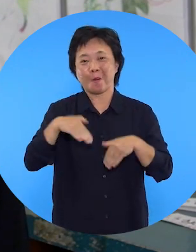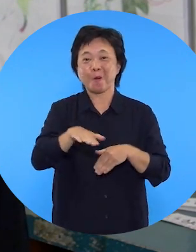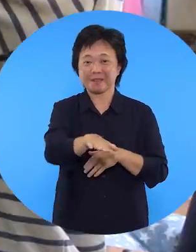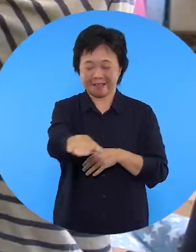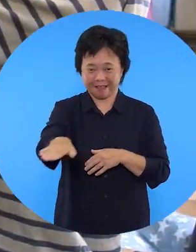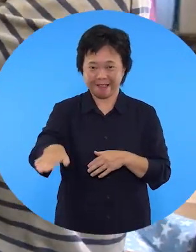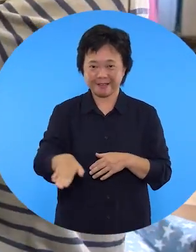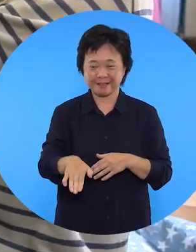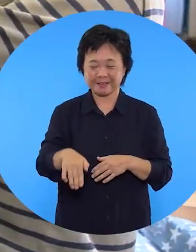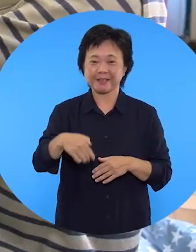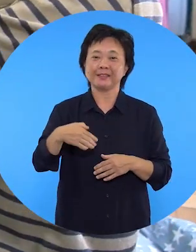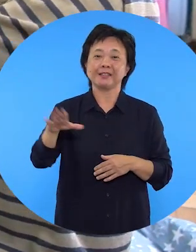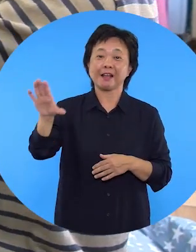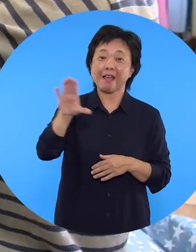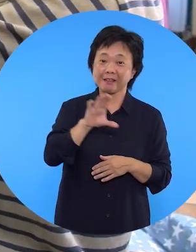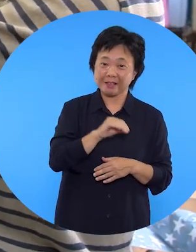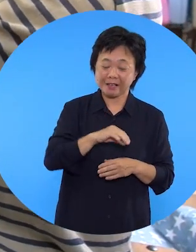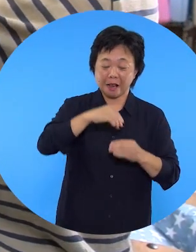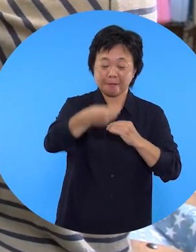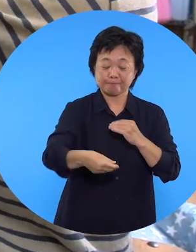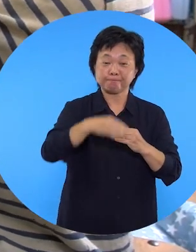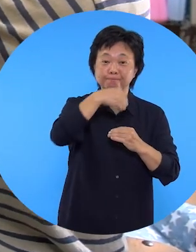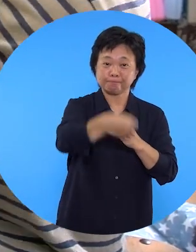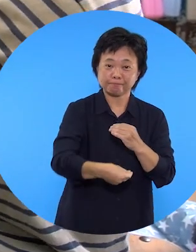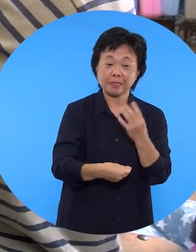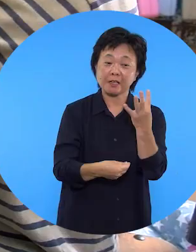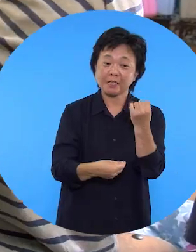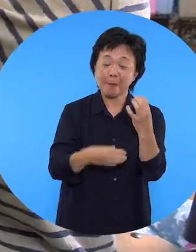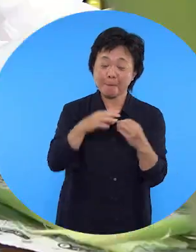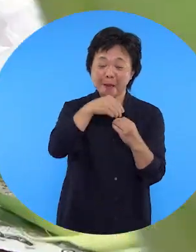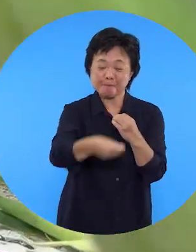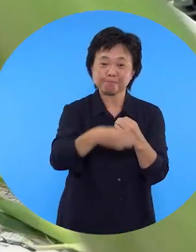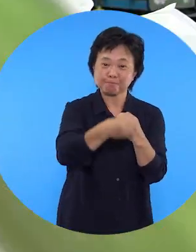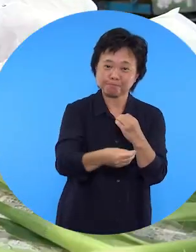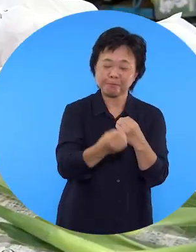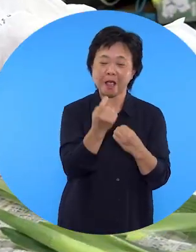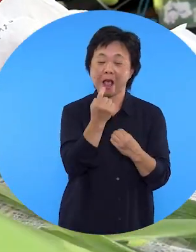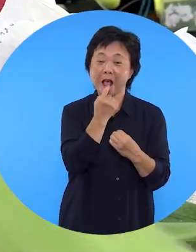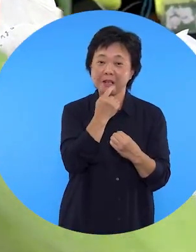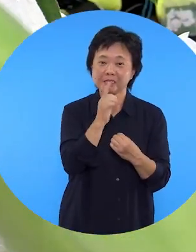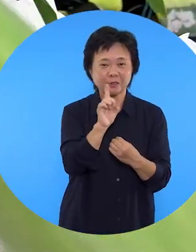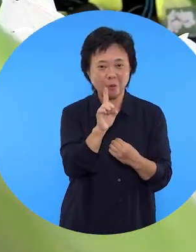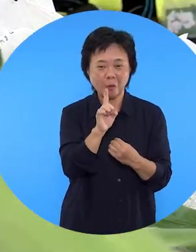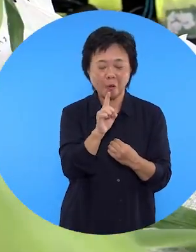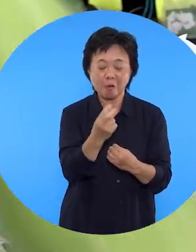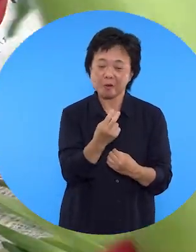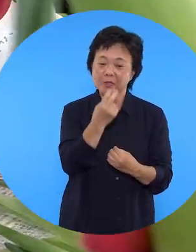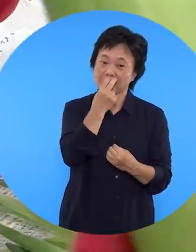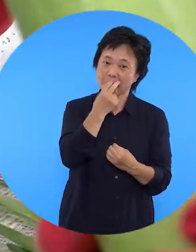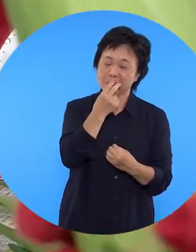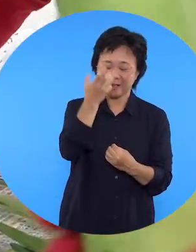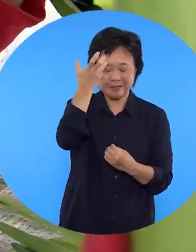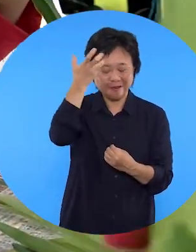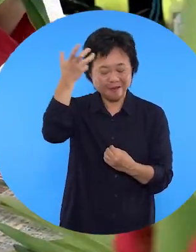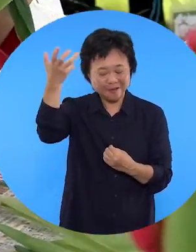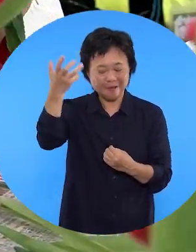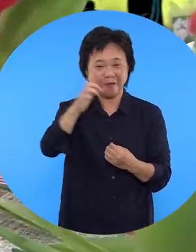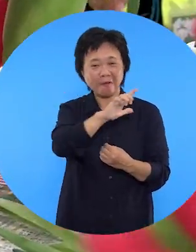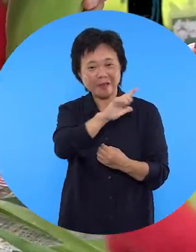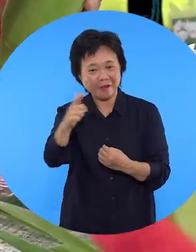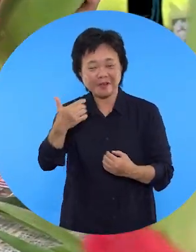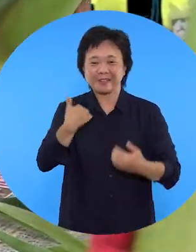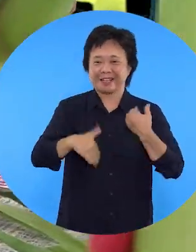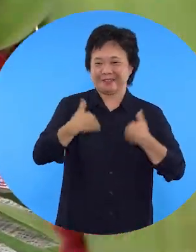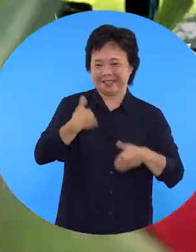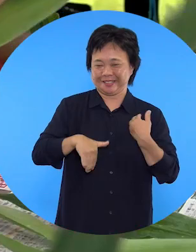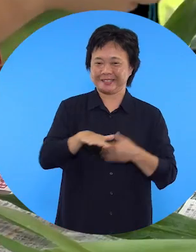でいたりとか今日スレ顔向けしながらも彼はの枚数を数えたりとかどんな味がするのかなとかいい匂いがするとかいろんな声が出て